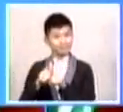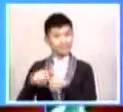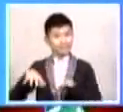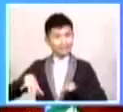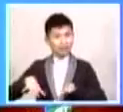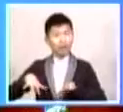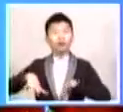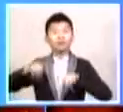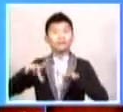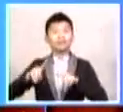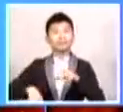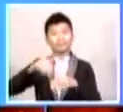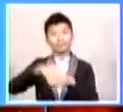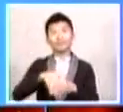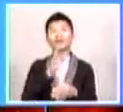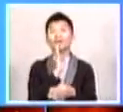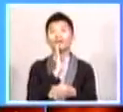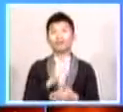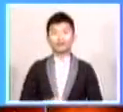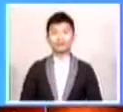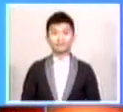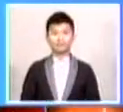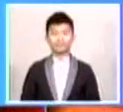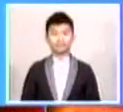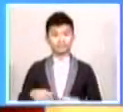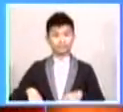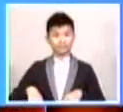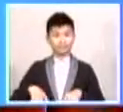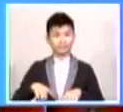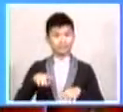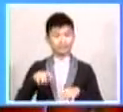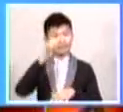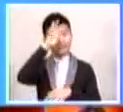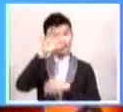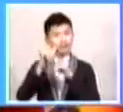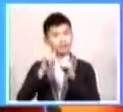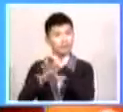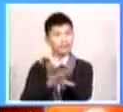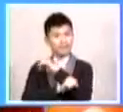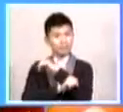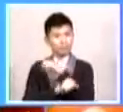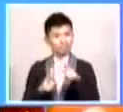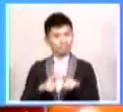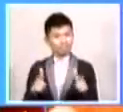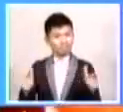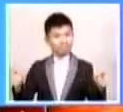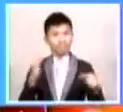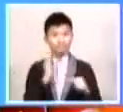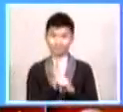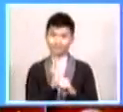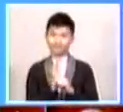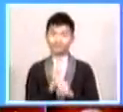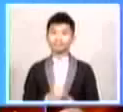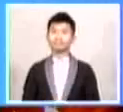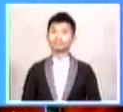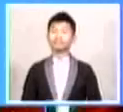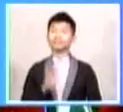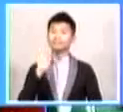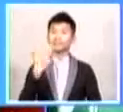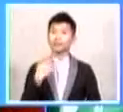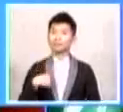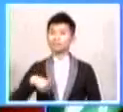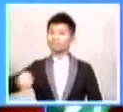把票投给民进党，这个党的社会基础正在扩大。但是我